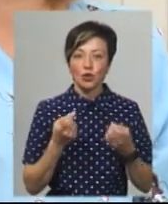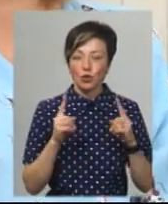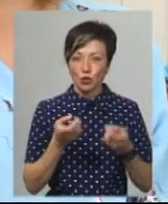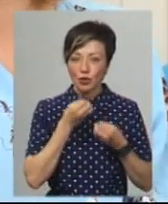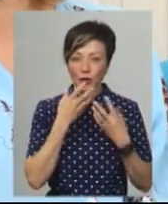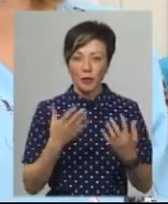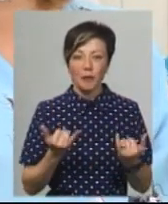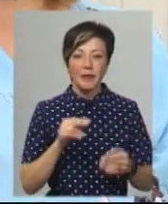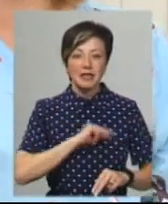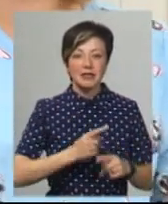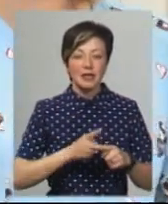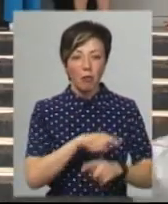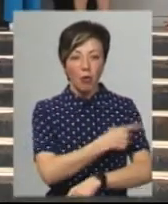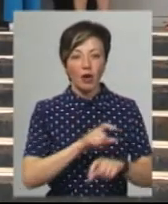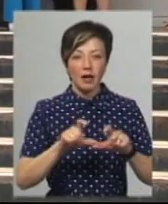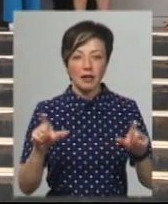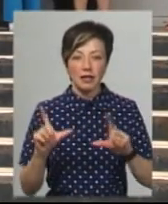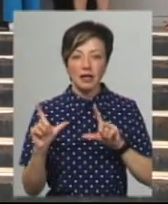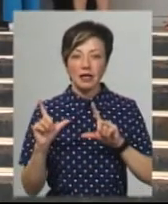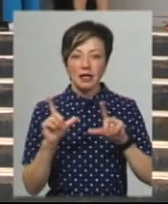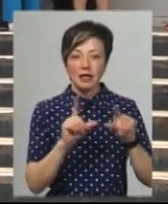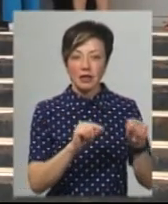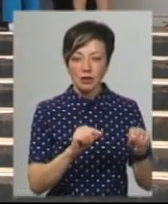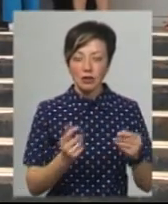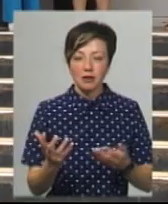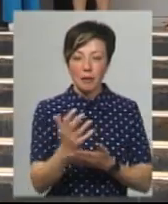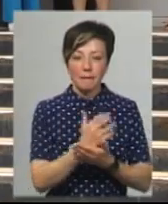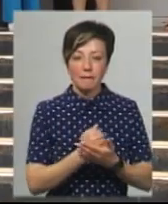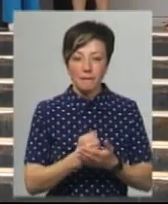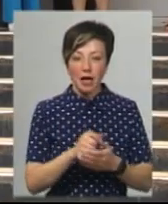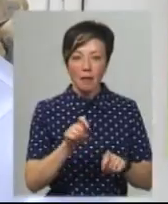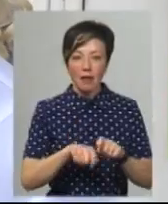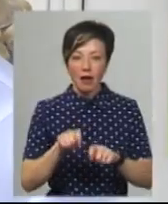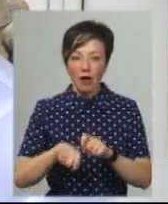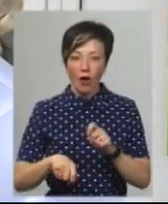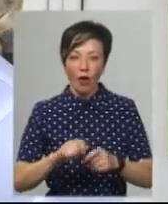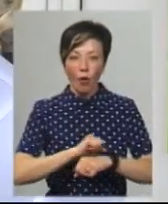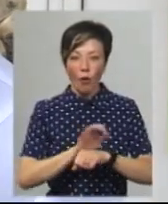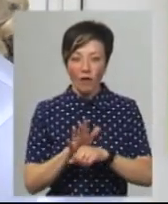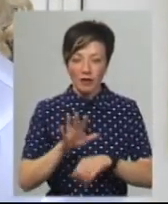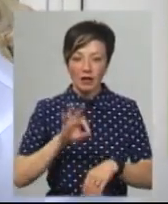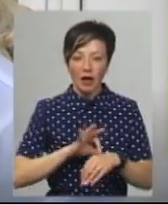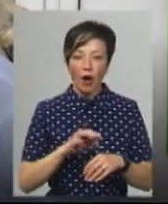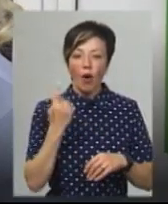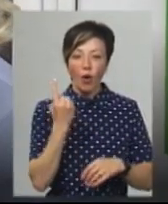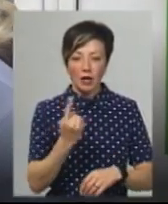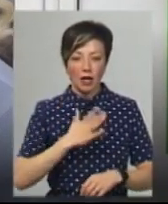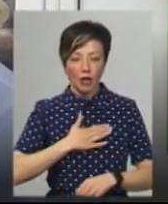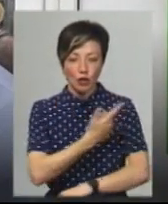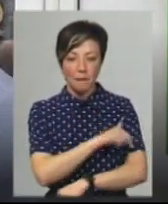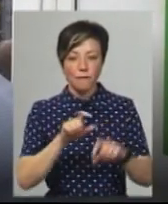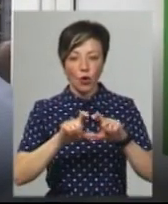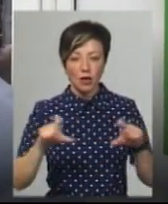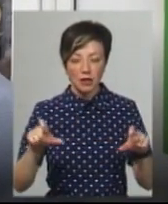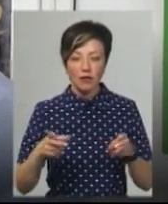додає, працівники цієї поліклініки їдуть на забір матеріалів для діагностування COVID-19. Це одна із всіх поліклінік,